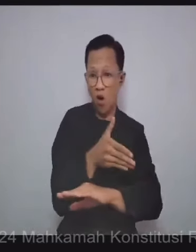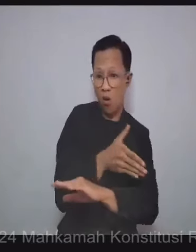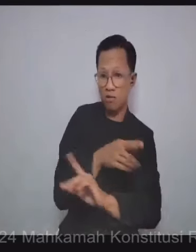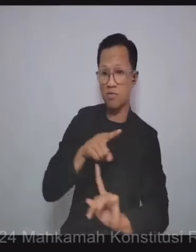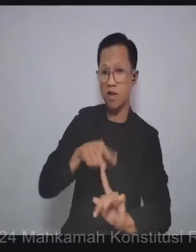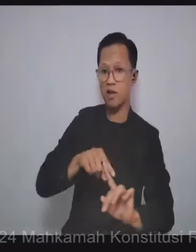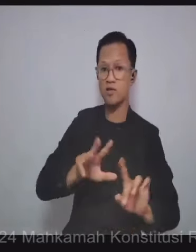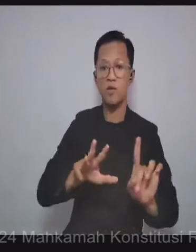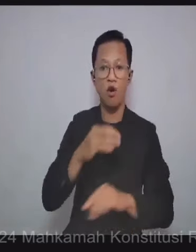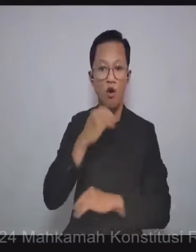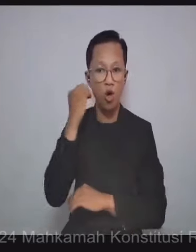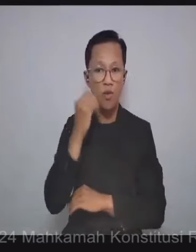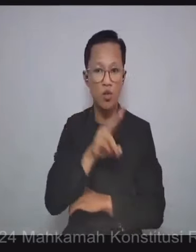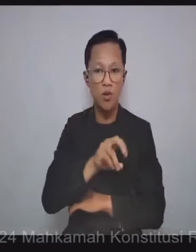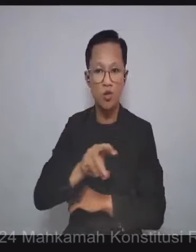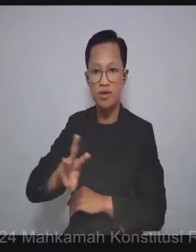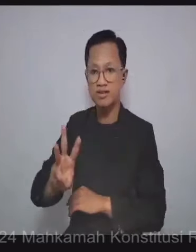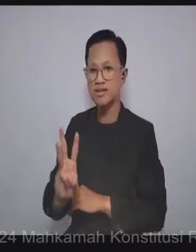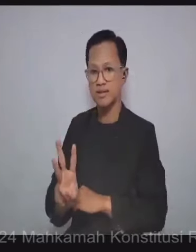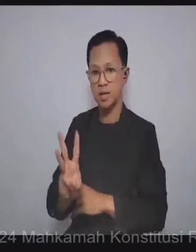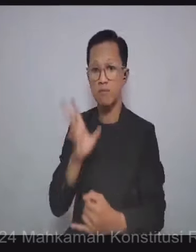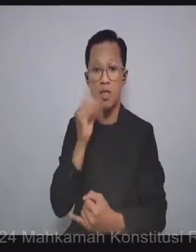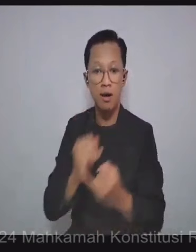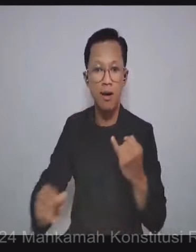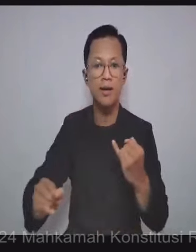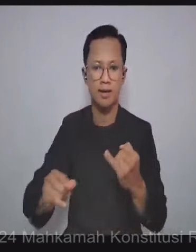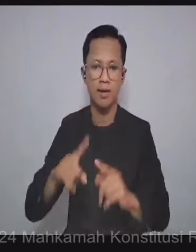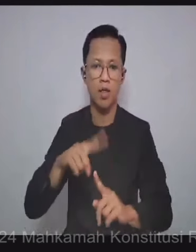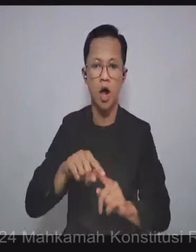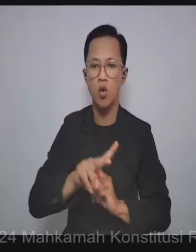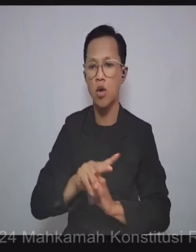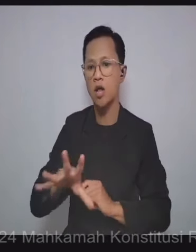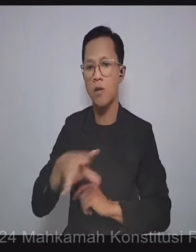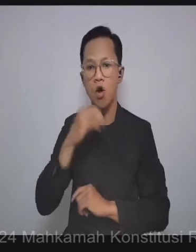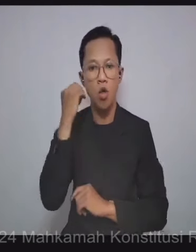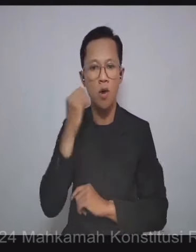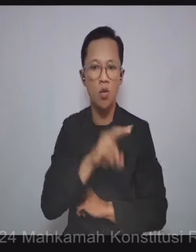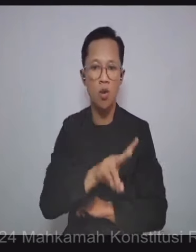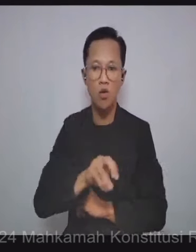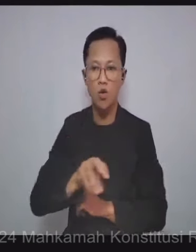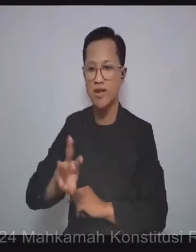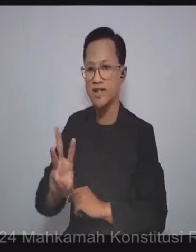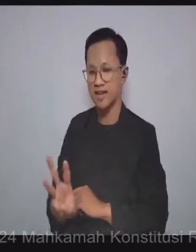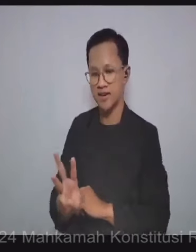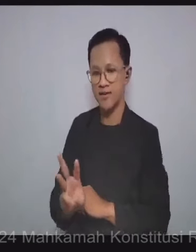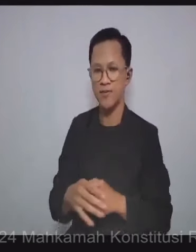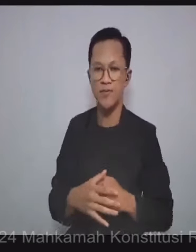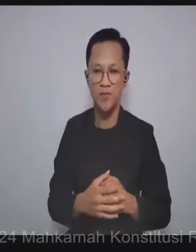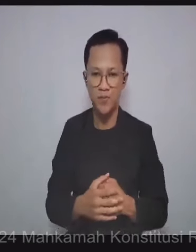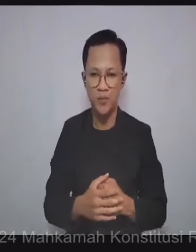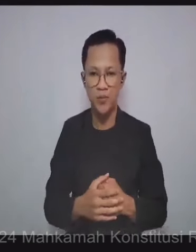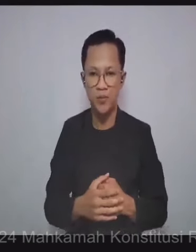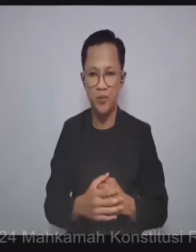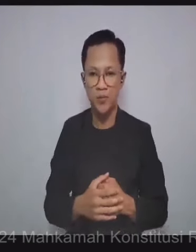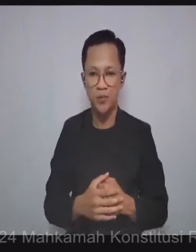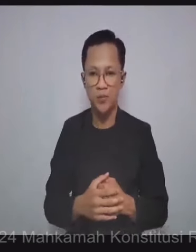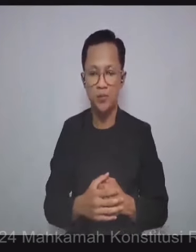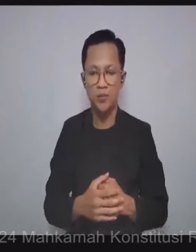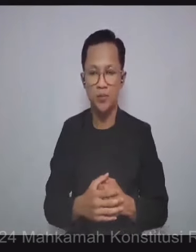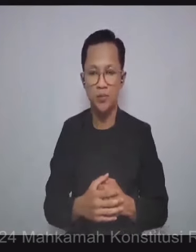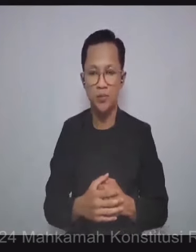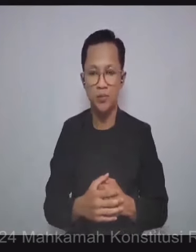tanggal 20 pada tanggal 19 Oktober tahun 2023 dan diakhiri pada tanggal 25 Oktober